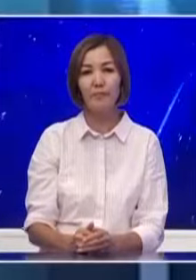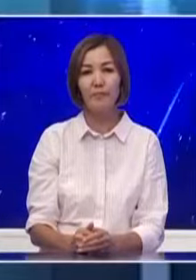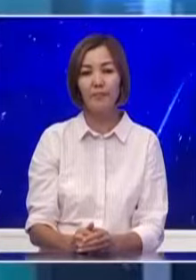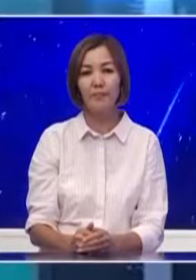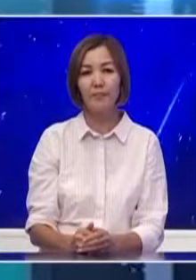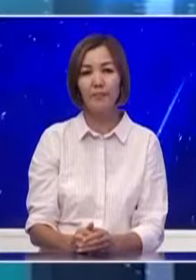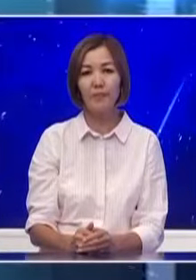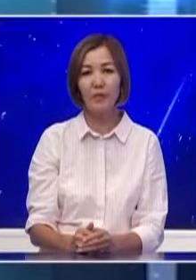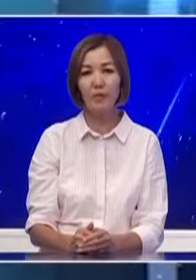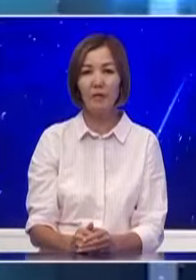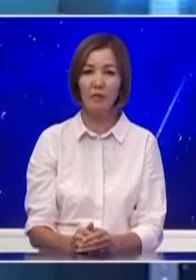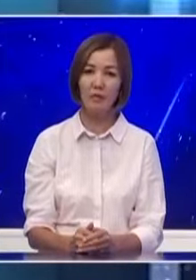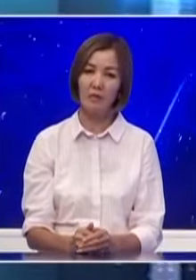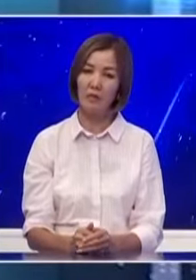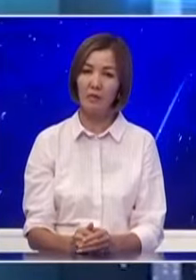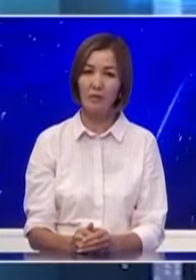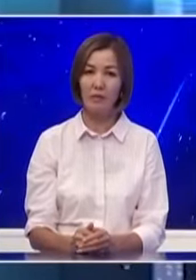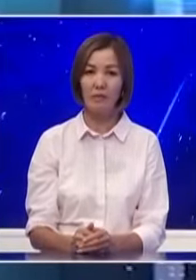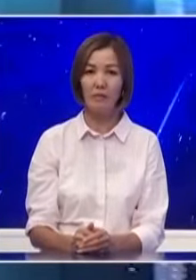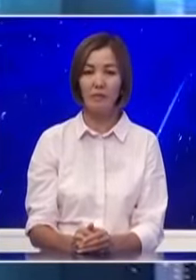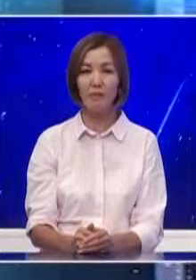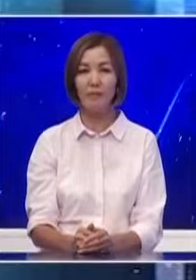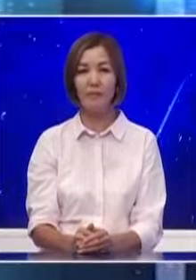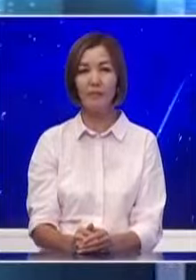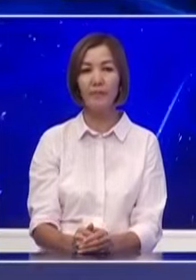Жайдарбек Нурбек, телеканал Жетсу, Алматинская область.